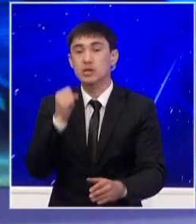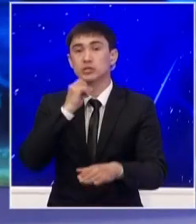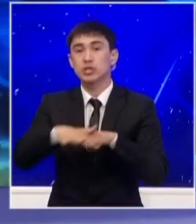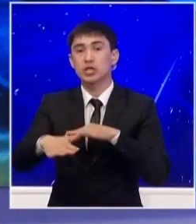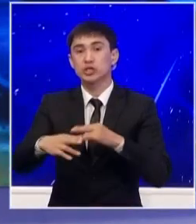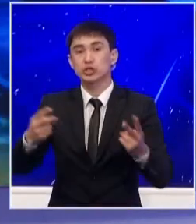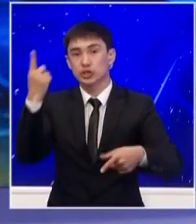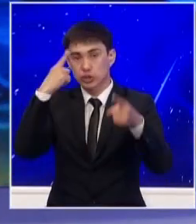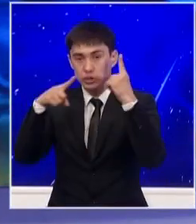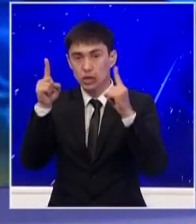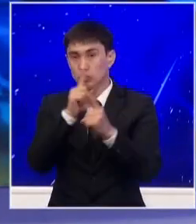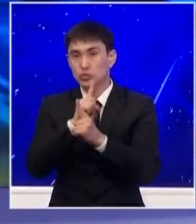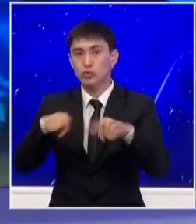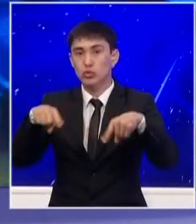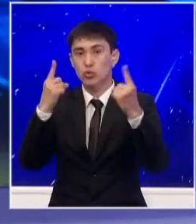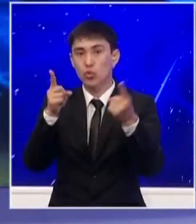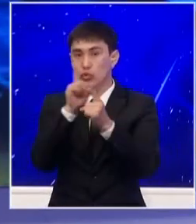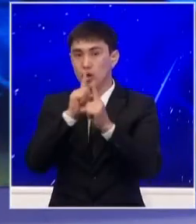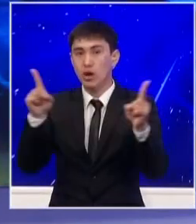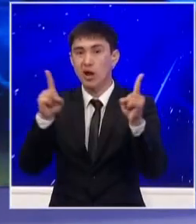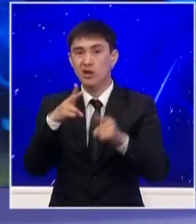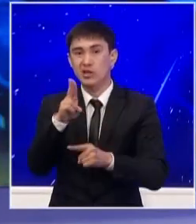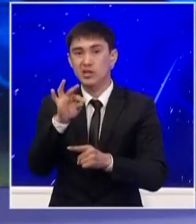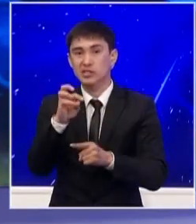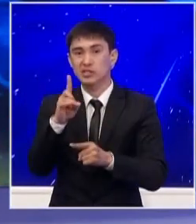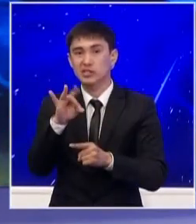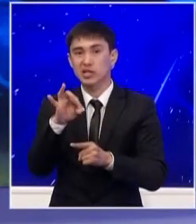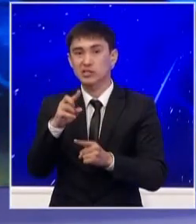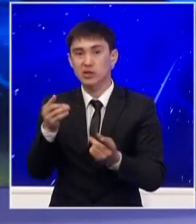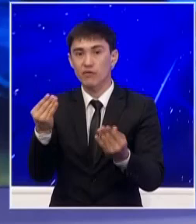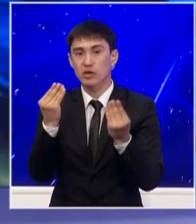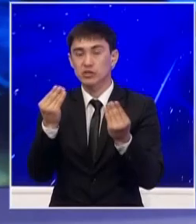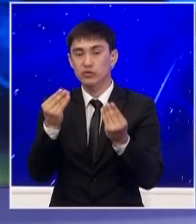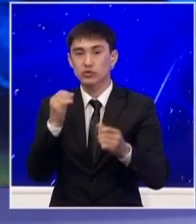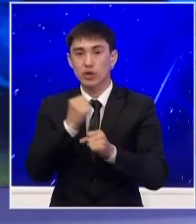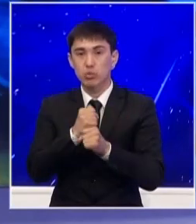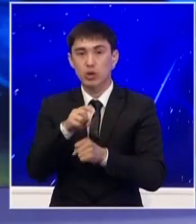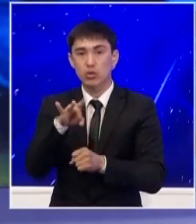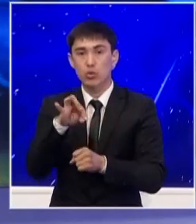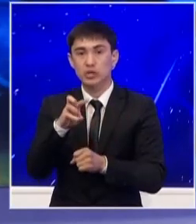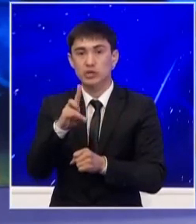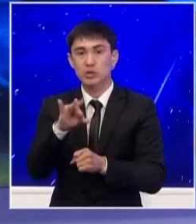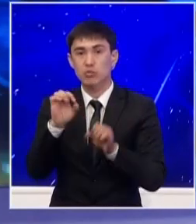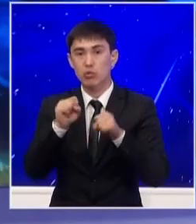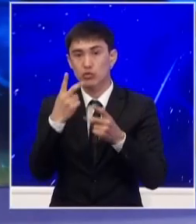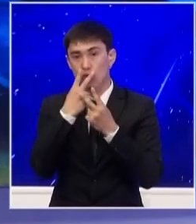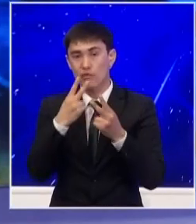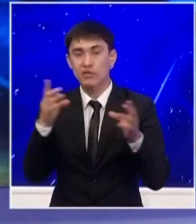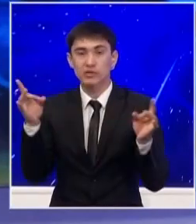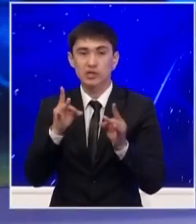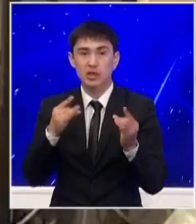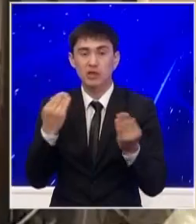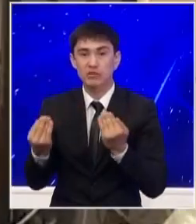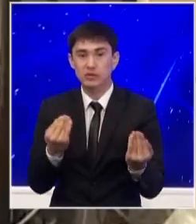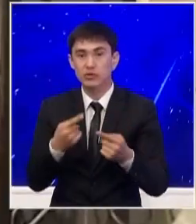Столичный дизайнер создает уникальные кинетические инсталляции. Завораживающие работы Ануара Шаймергенова можно встретить в ресторанах, на